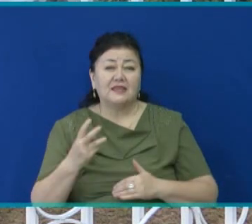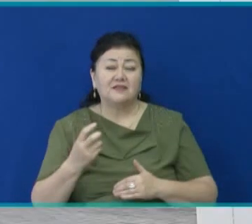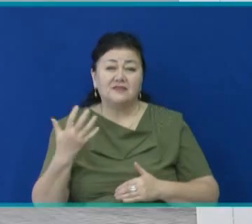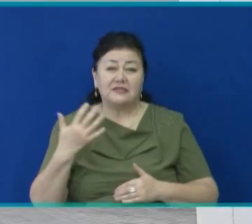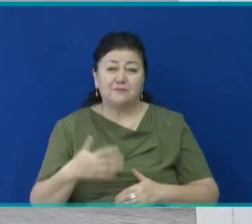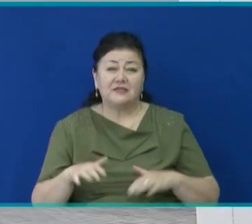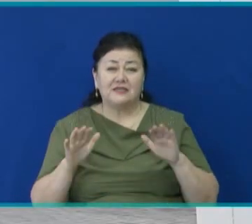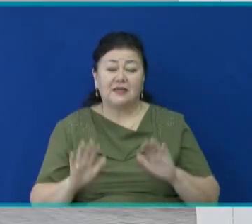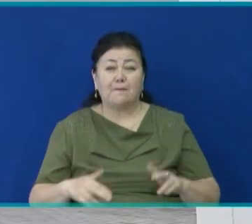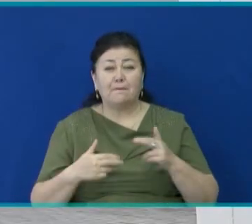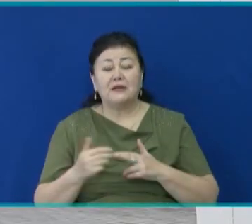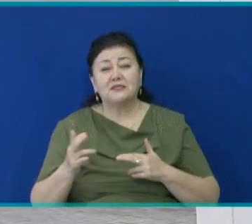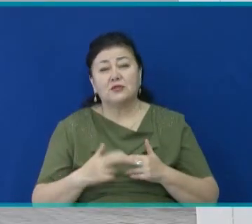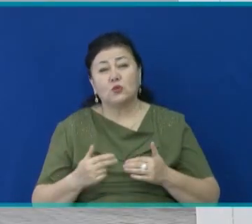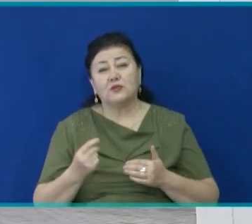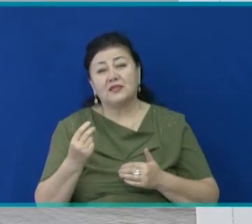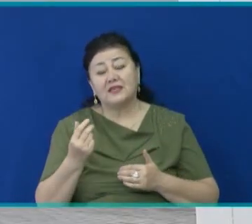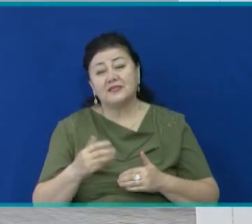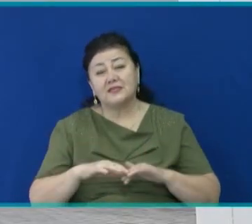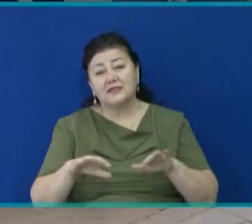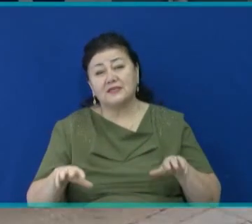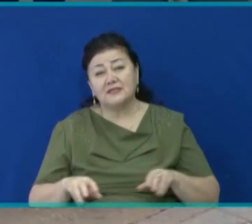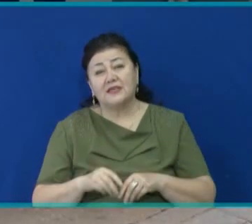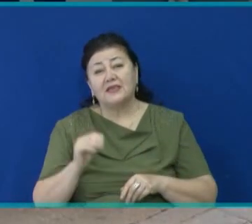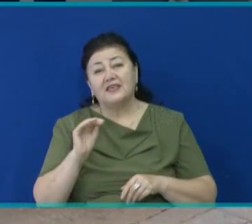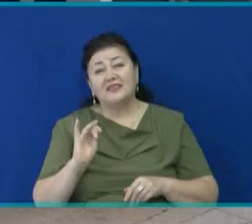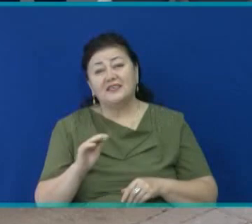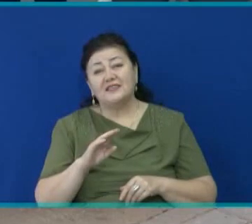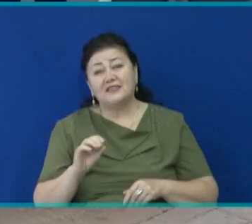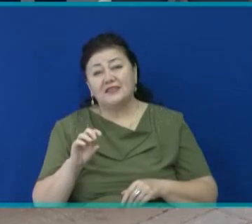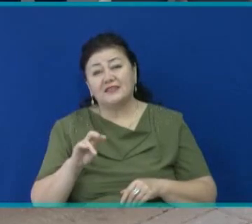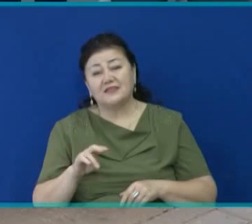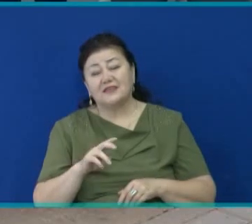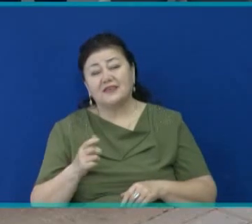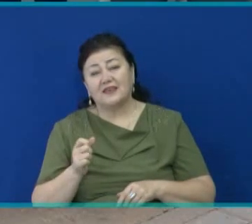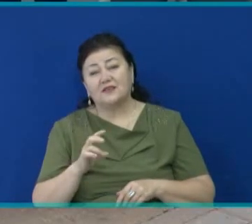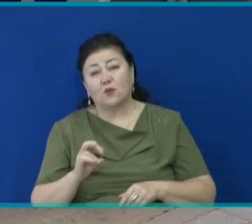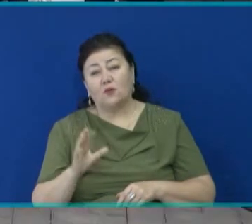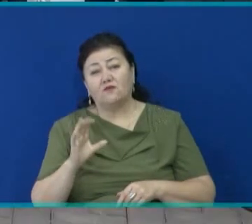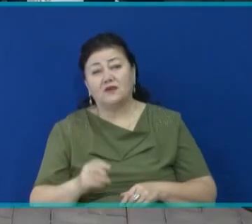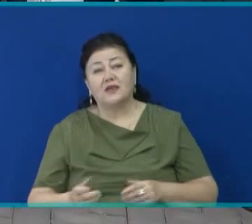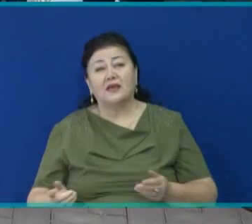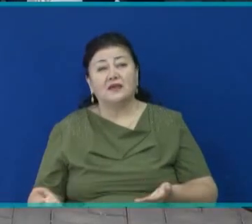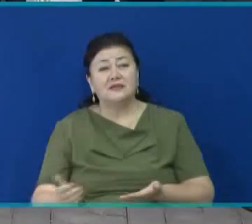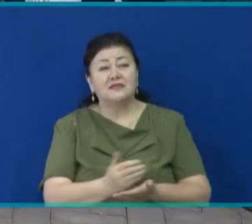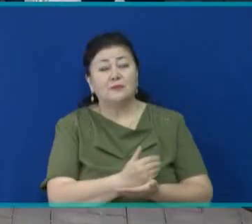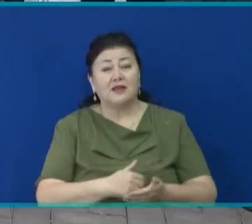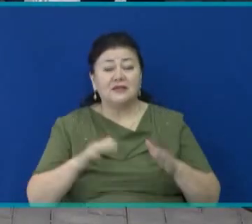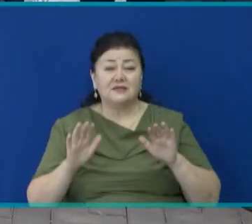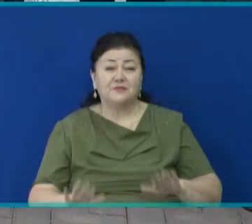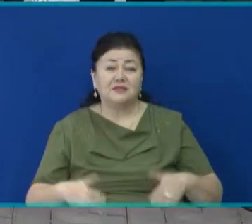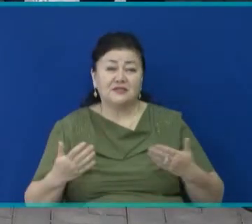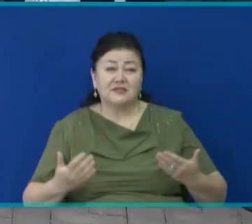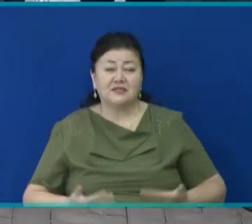мест, построенная на средства семьи местных предпринимателей и Тимгеновых. На открытии мечети собрались местные жители. Также в